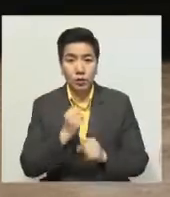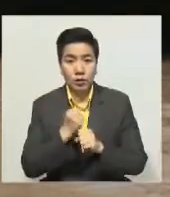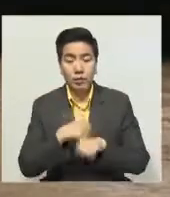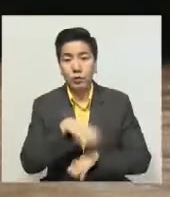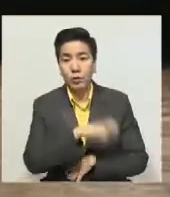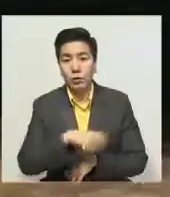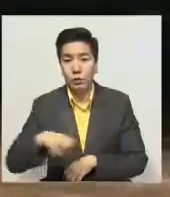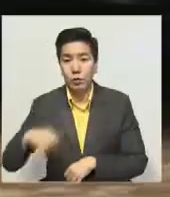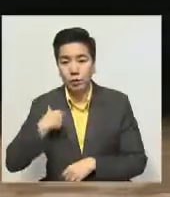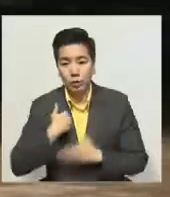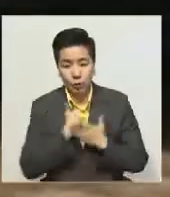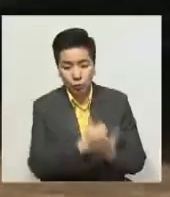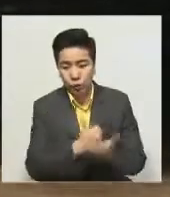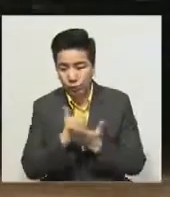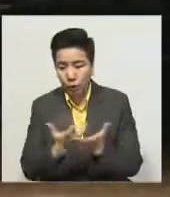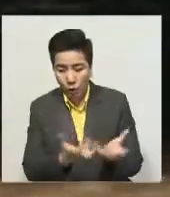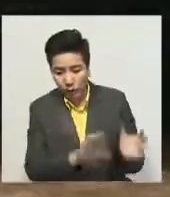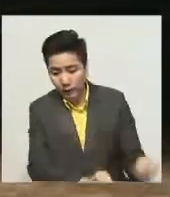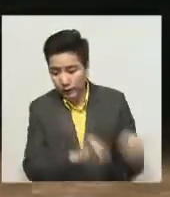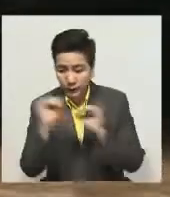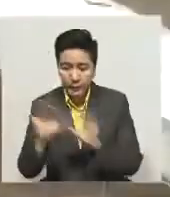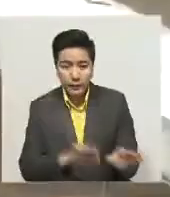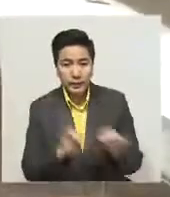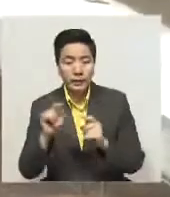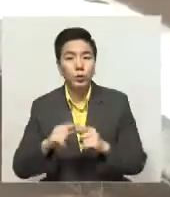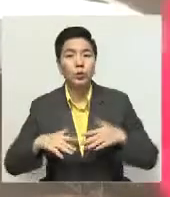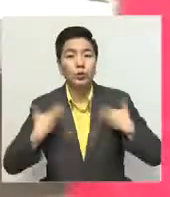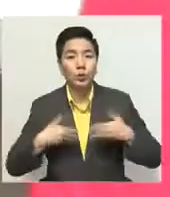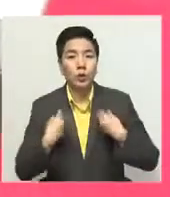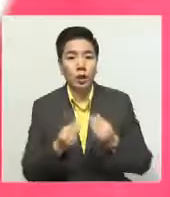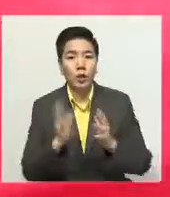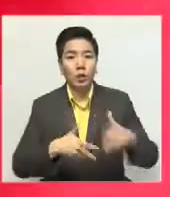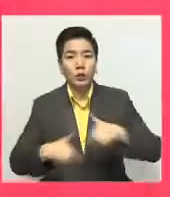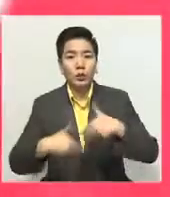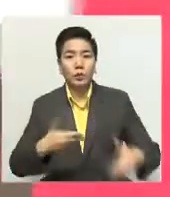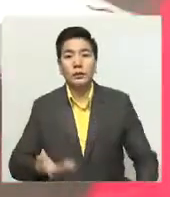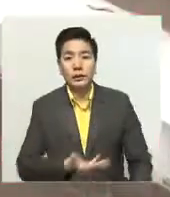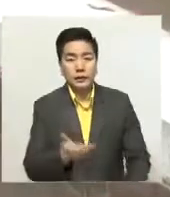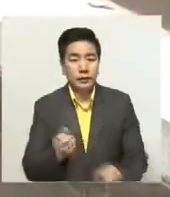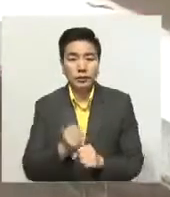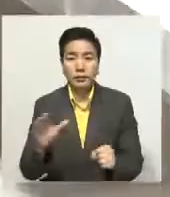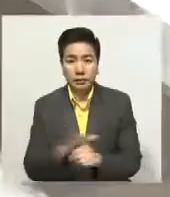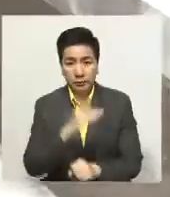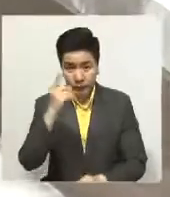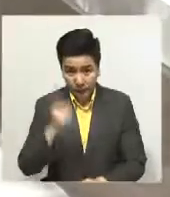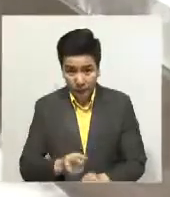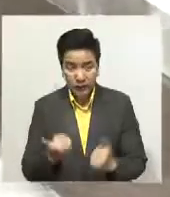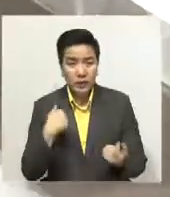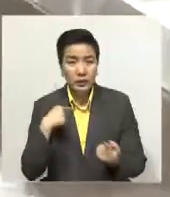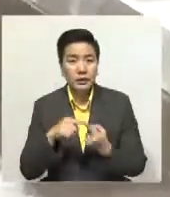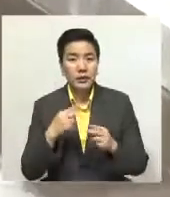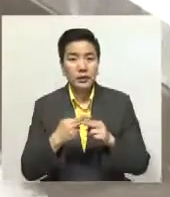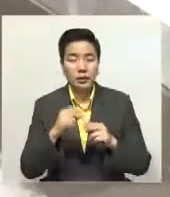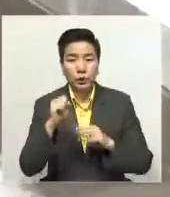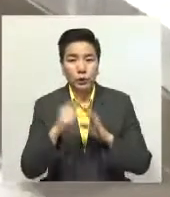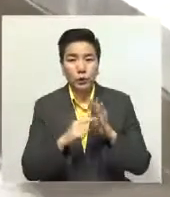ภาคส่วนค่ะก็เข้ามาช่วยเก็บขนของจัดร้านอำนวยความสะดวกให้กับพ่อค้าแม่ค้าอย่างเต็มที่ด้านคุณสุ